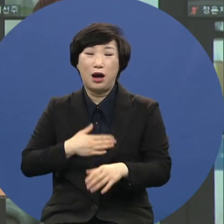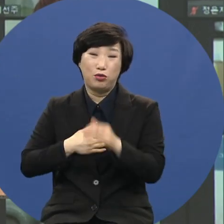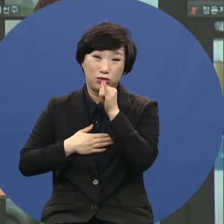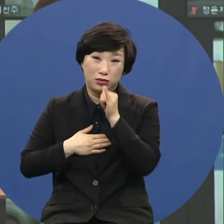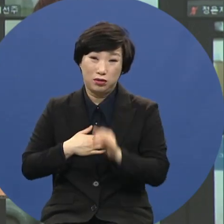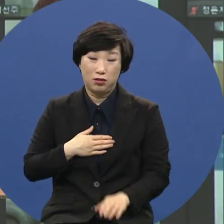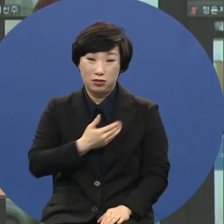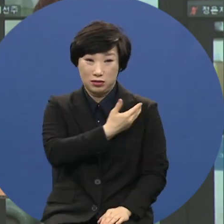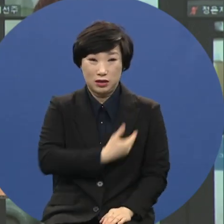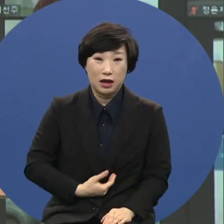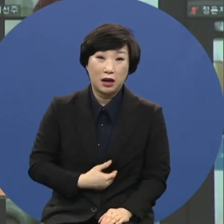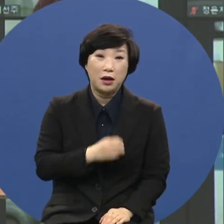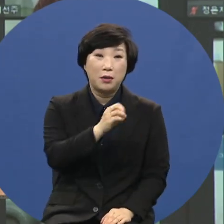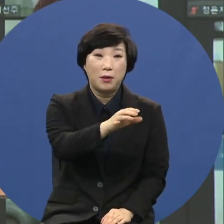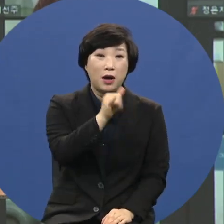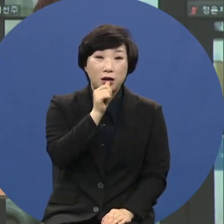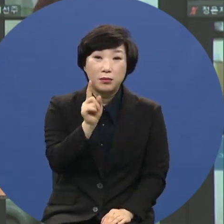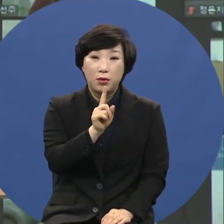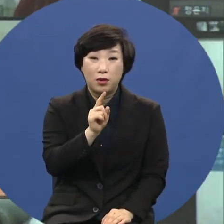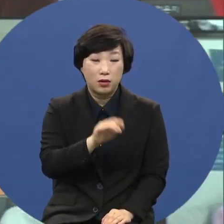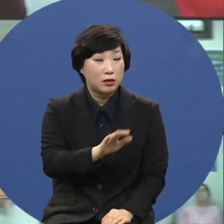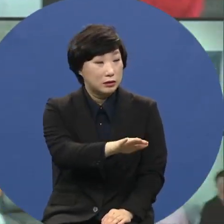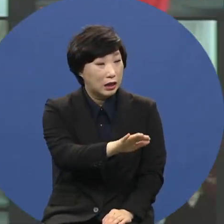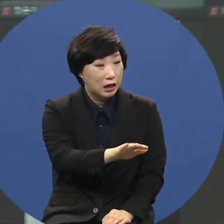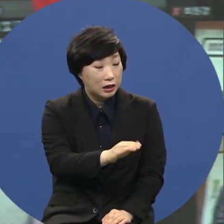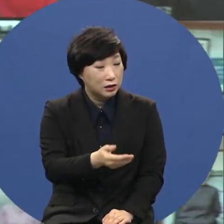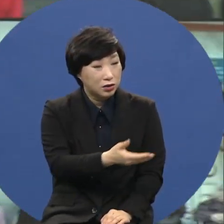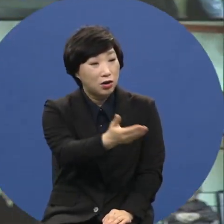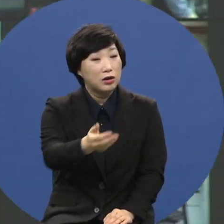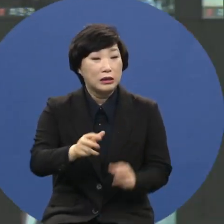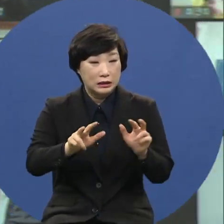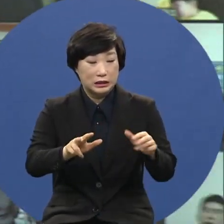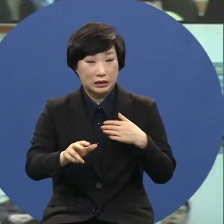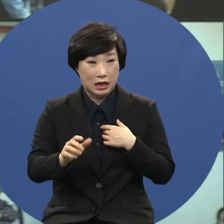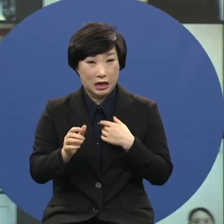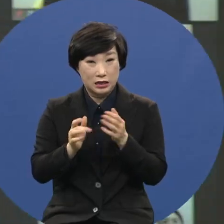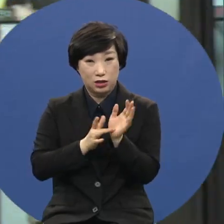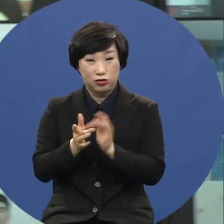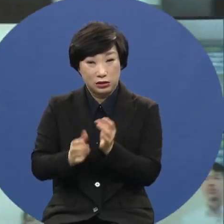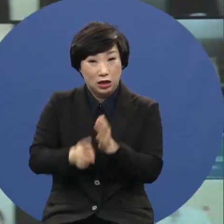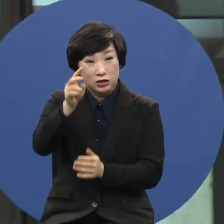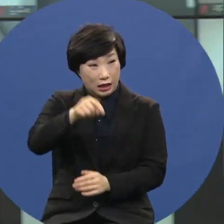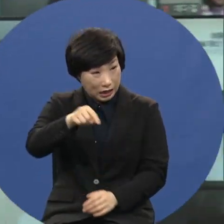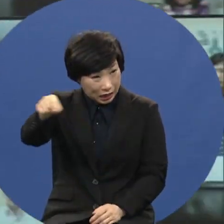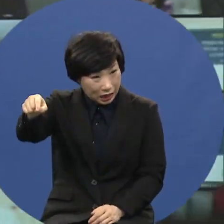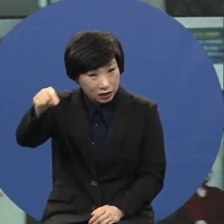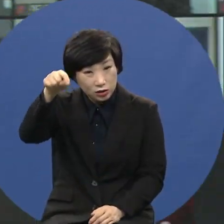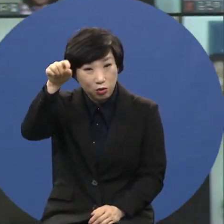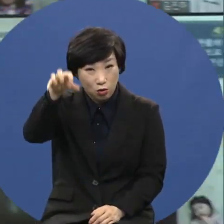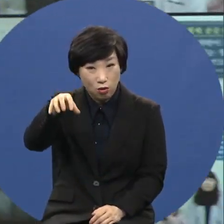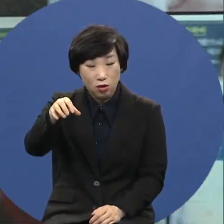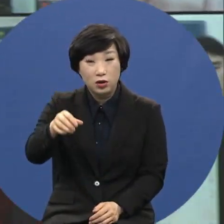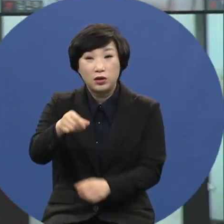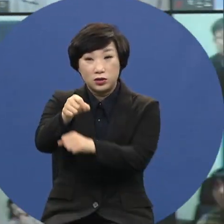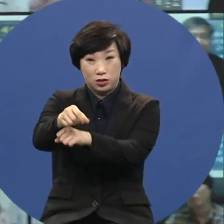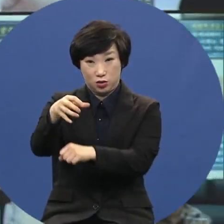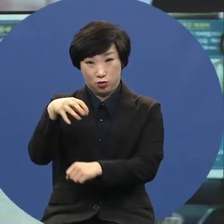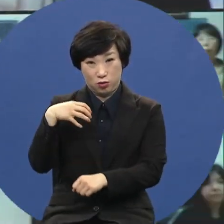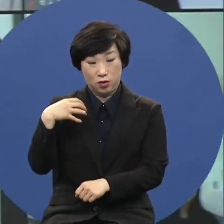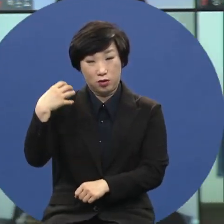그러니까 제자들에게 뭐라고 그랬어요? 야, 이제 나는 예루살렘에 올라가서 서기관과